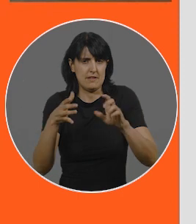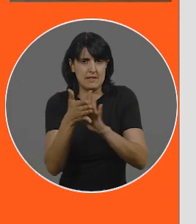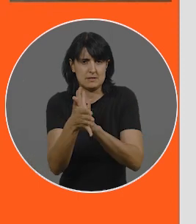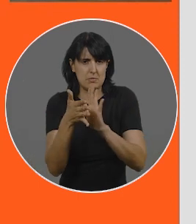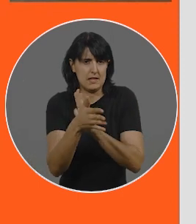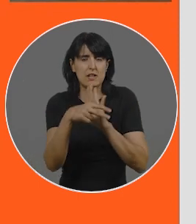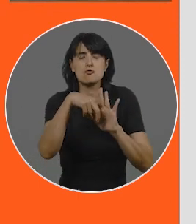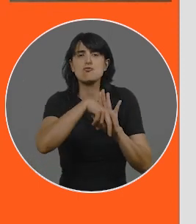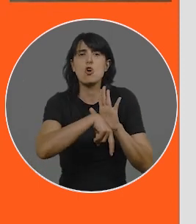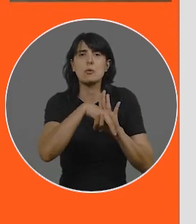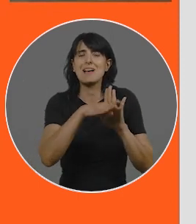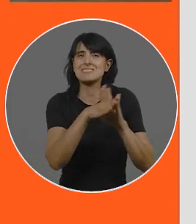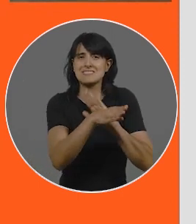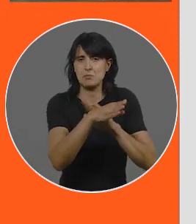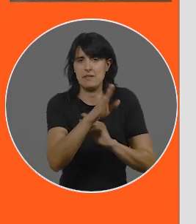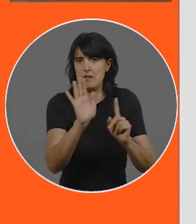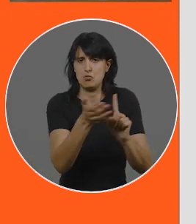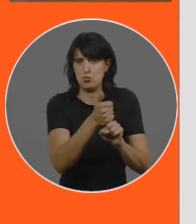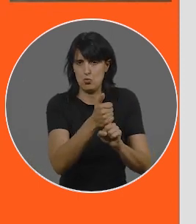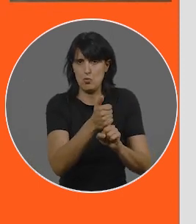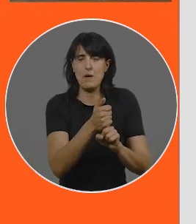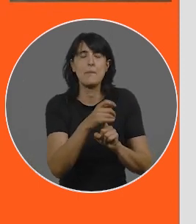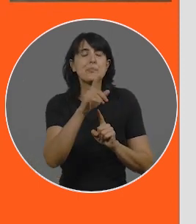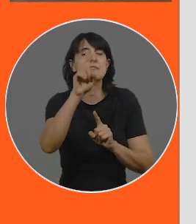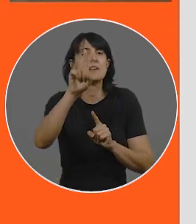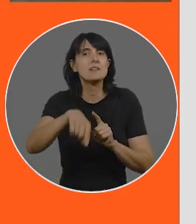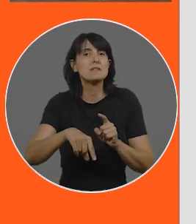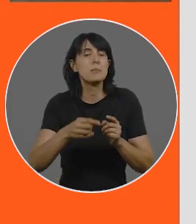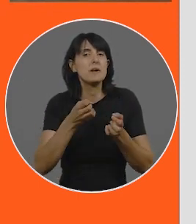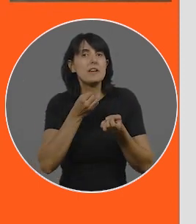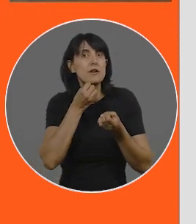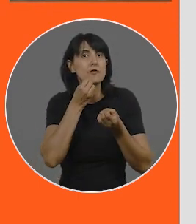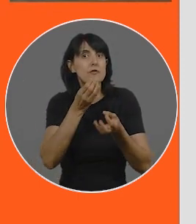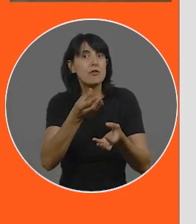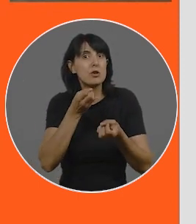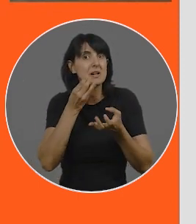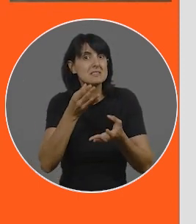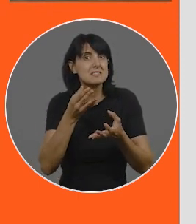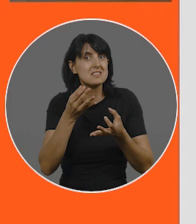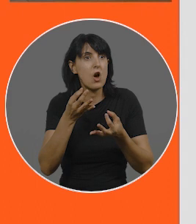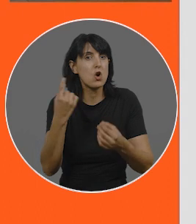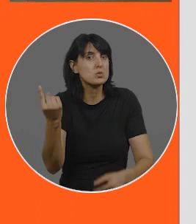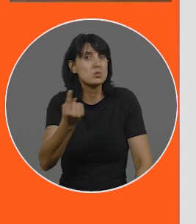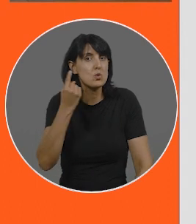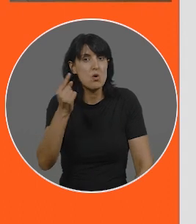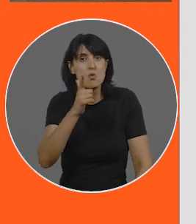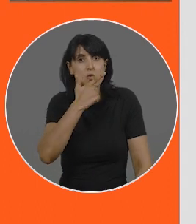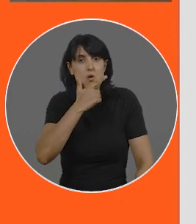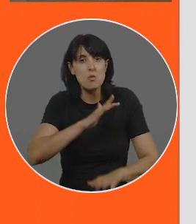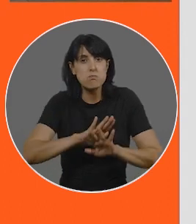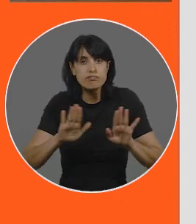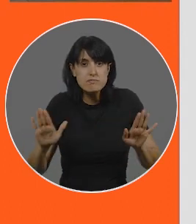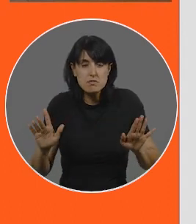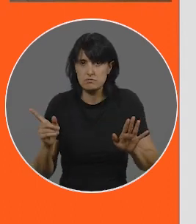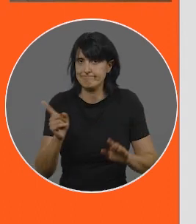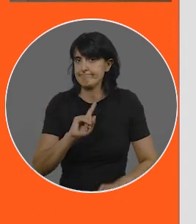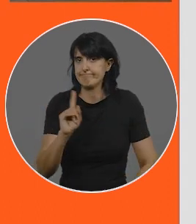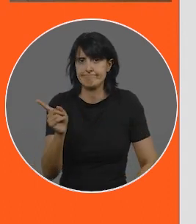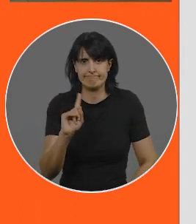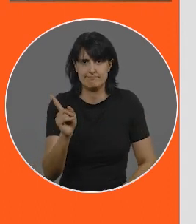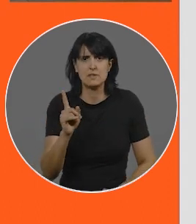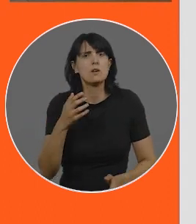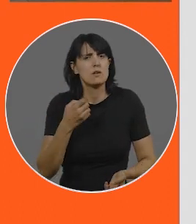norma d'accessibilitat, ho podeu trobar, però bueno, és això. Després, sobretot, no transmetre la informació únicament pel color. I aquí jo em